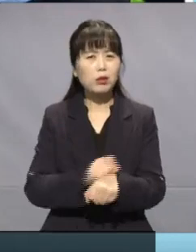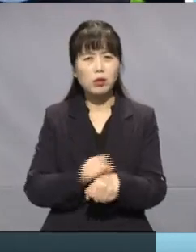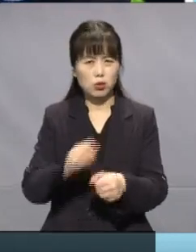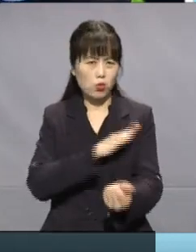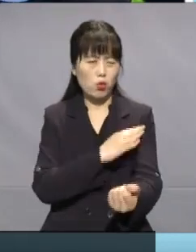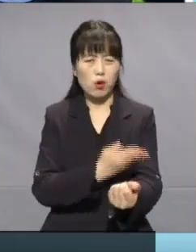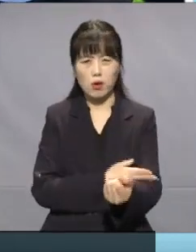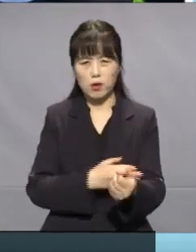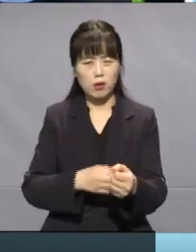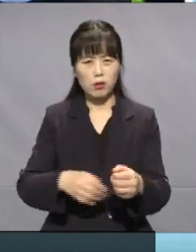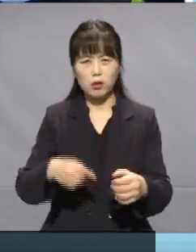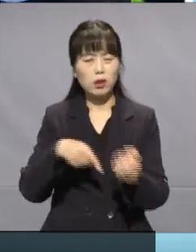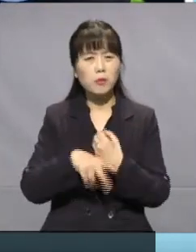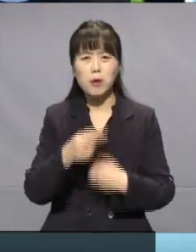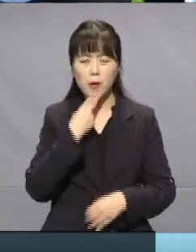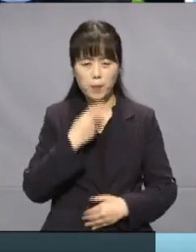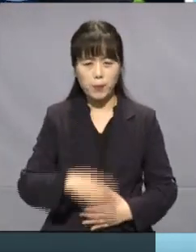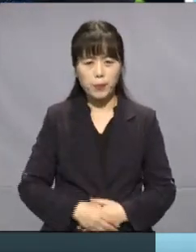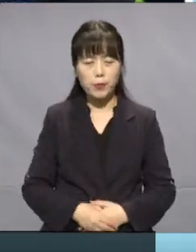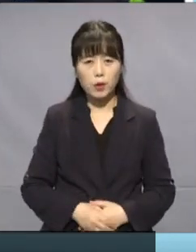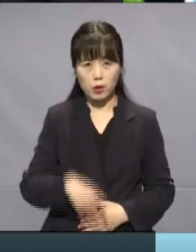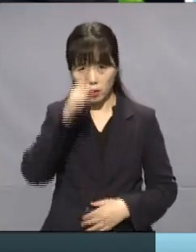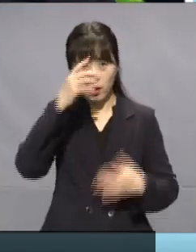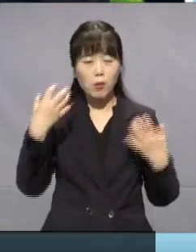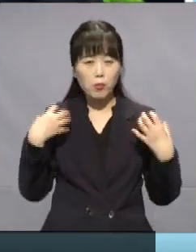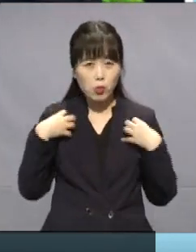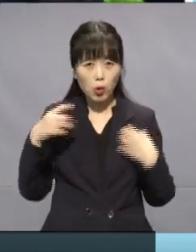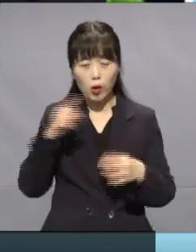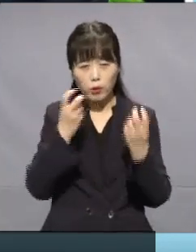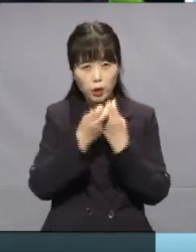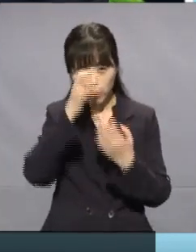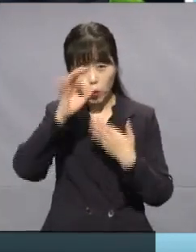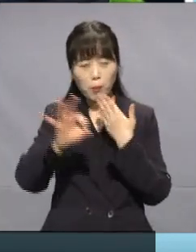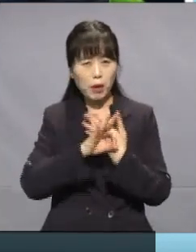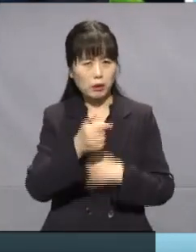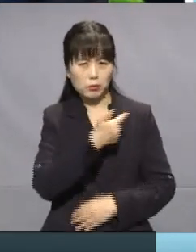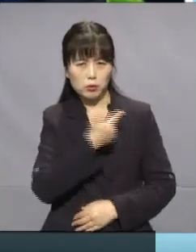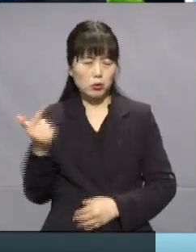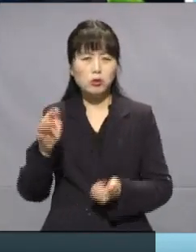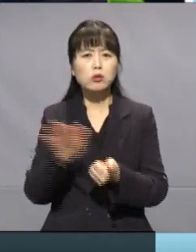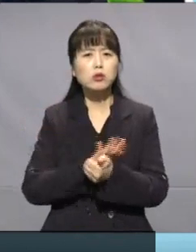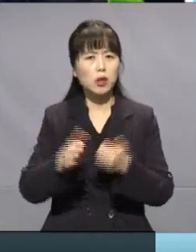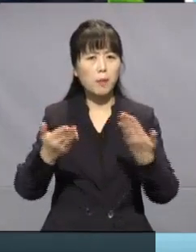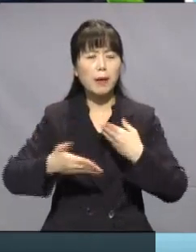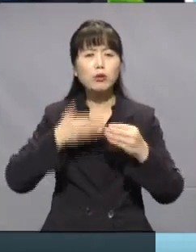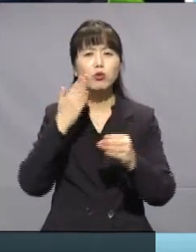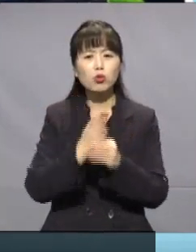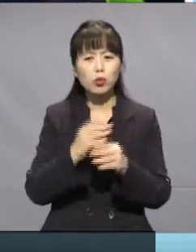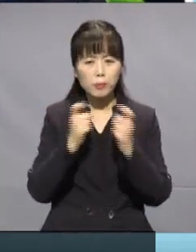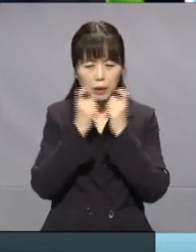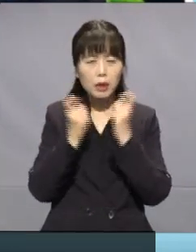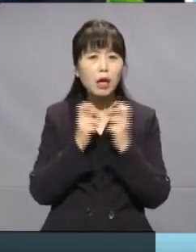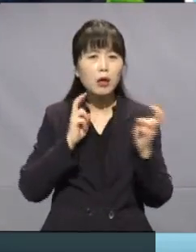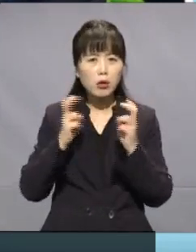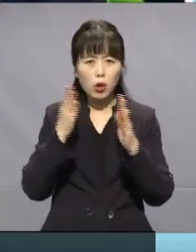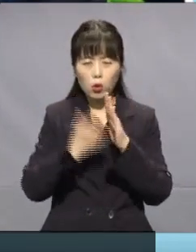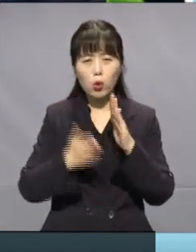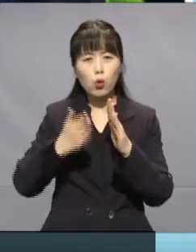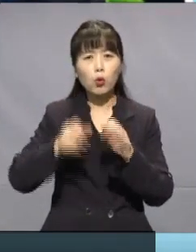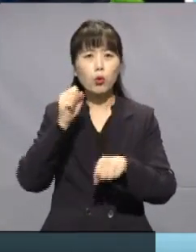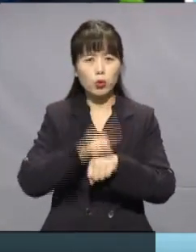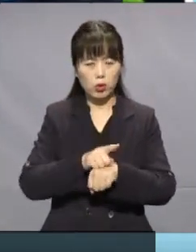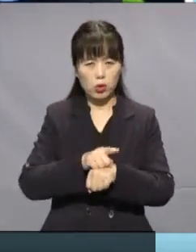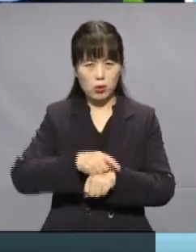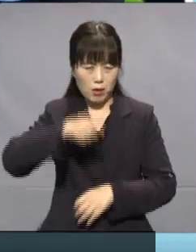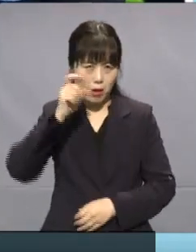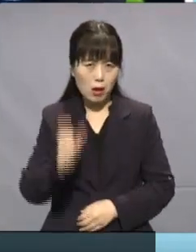거죠 은행은 정부로부터 어떻게 보면 엄청난 특기를 받고 있는 민간기업이 좀 공공성이 강한